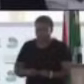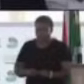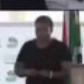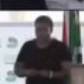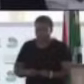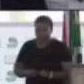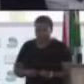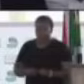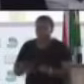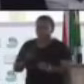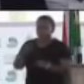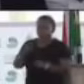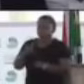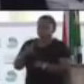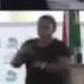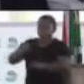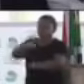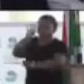izwe lonkana